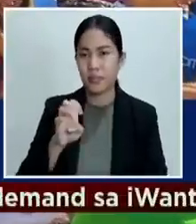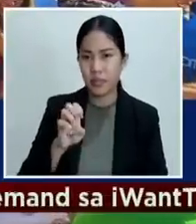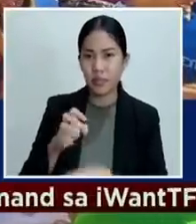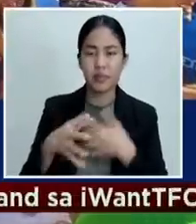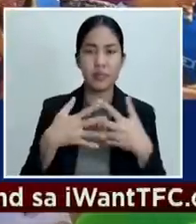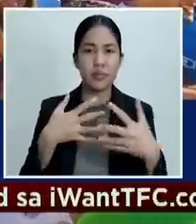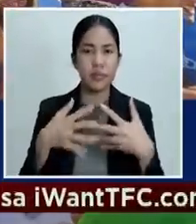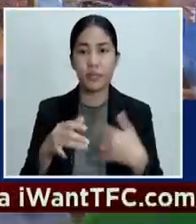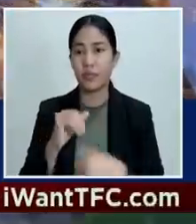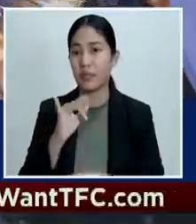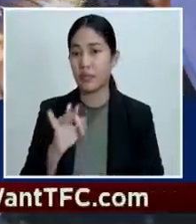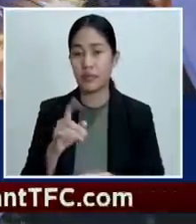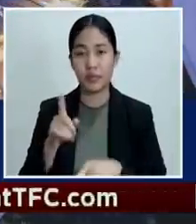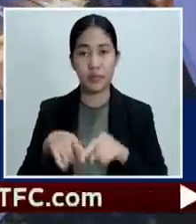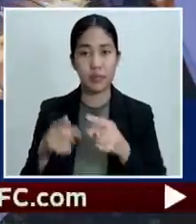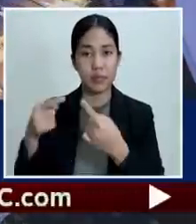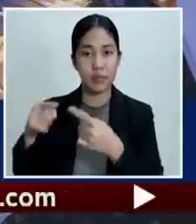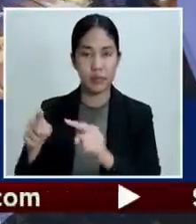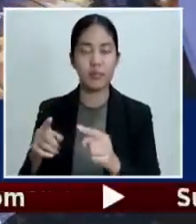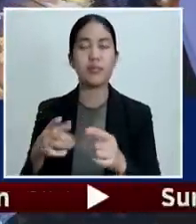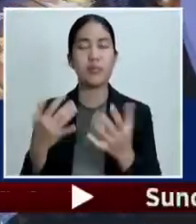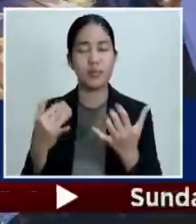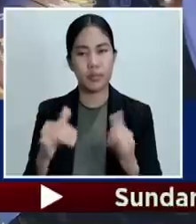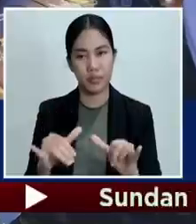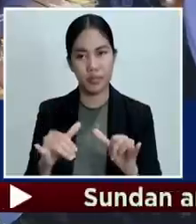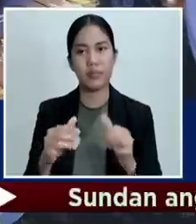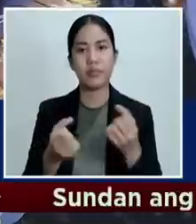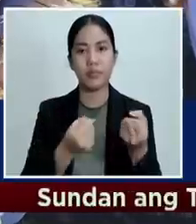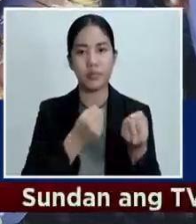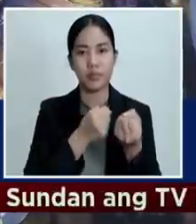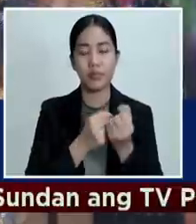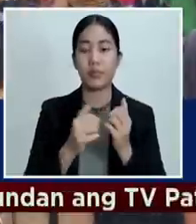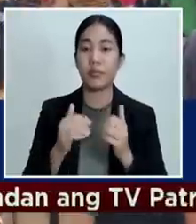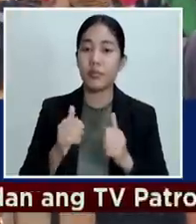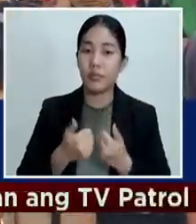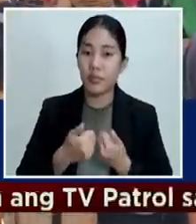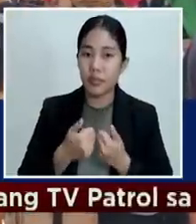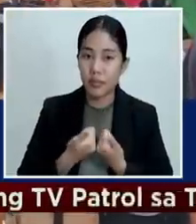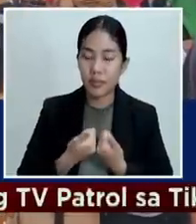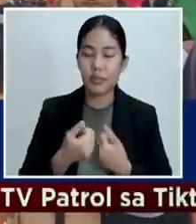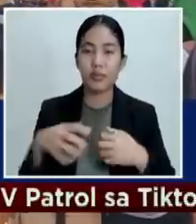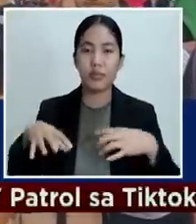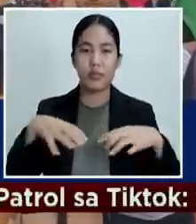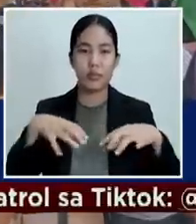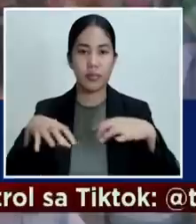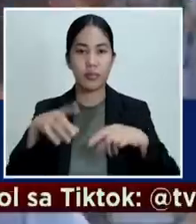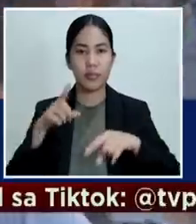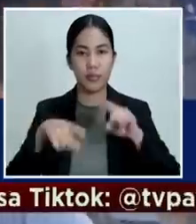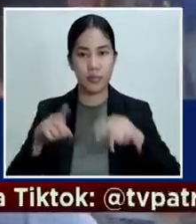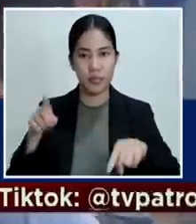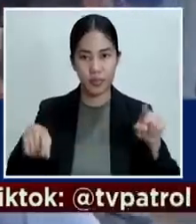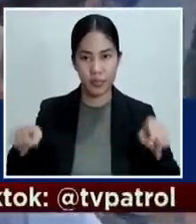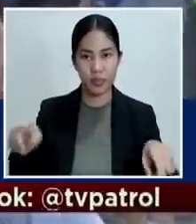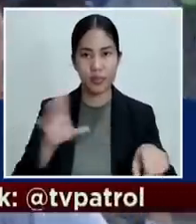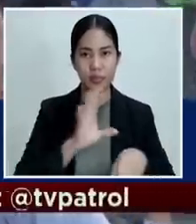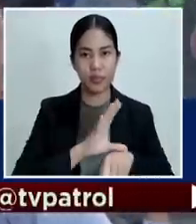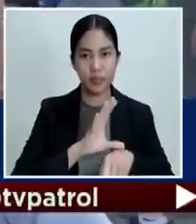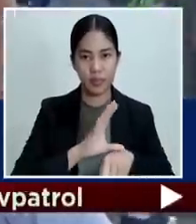sa Lisbon, maaari pa rin makiisa sa World Youth Day sa pamamagitan ng mga aktibidad sa iba't ibang parokya.